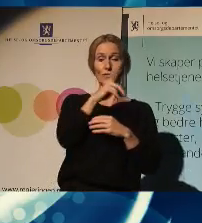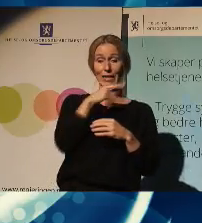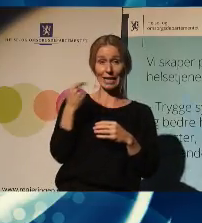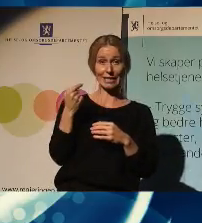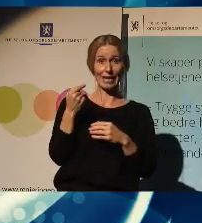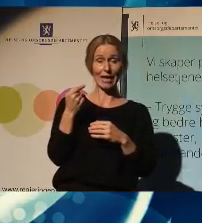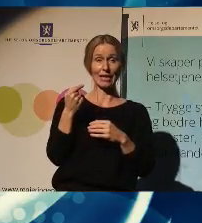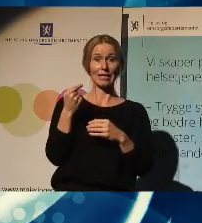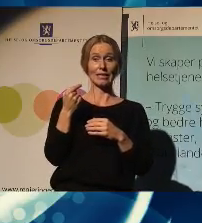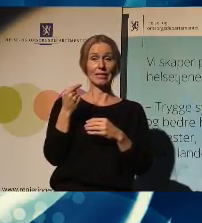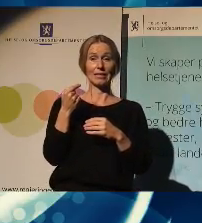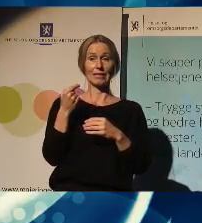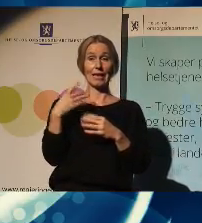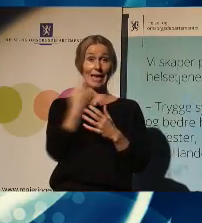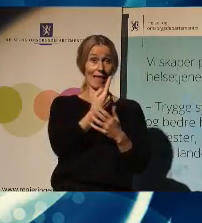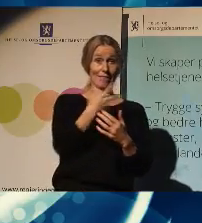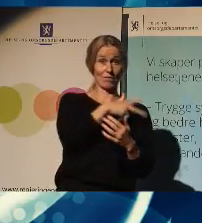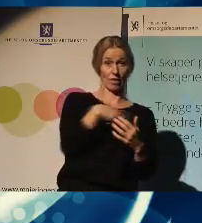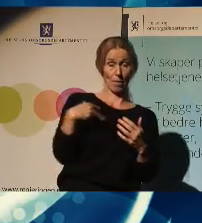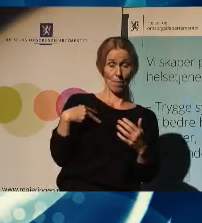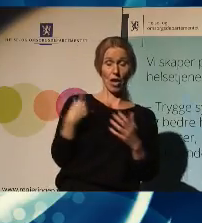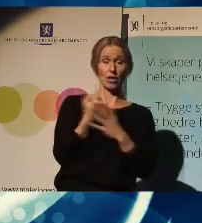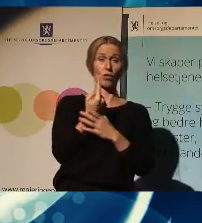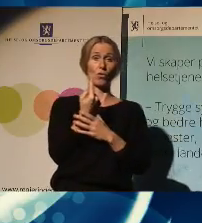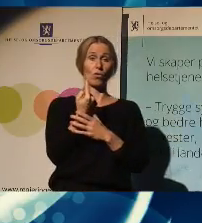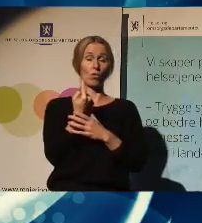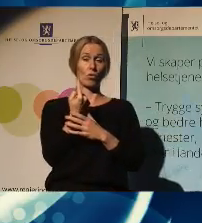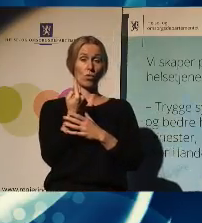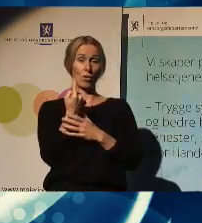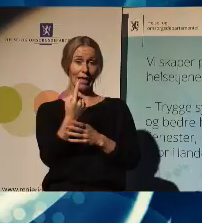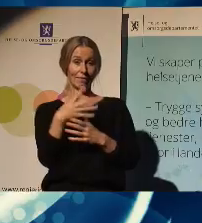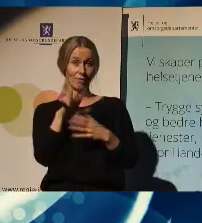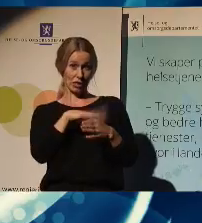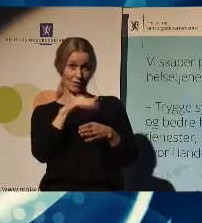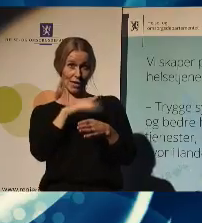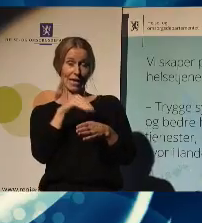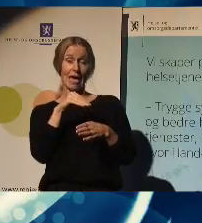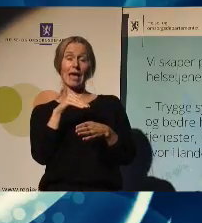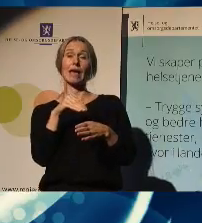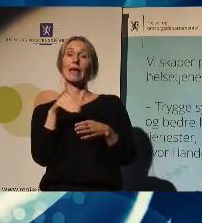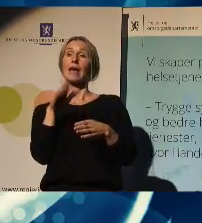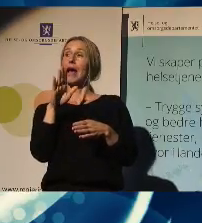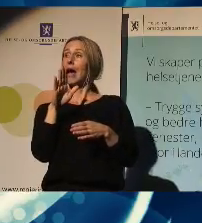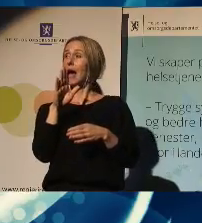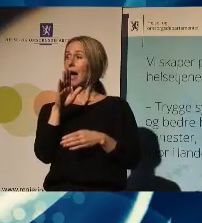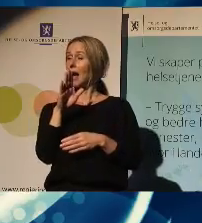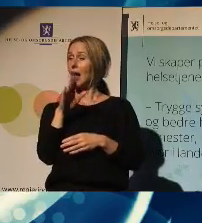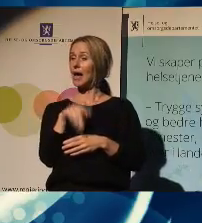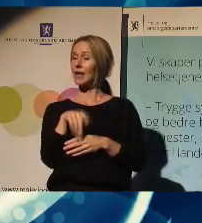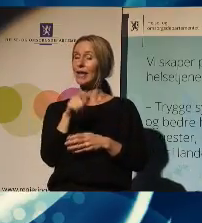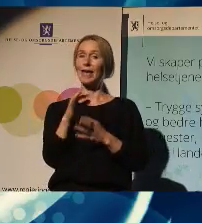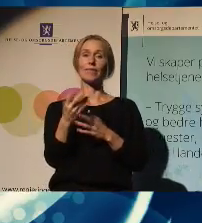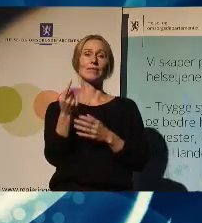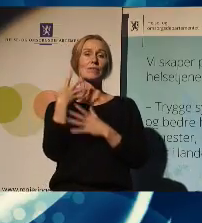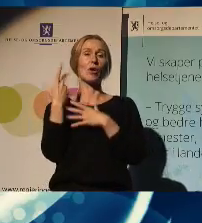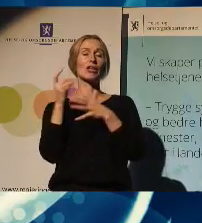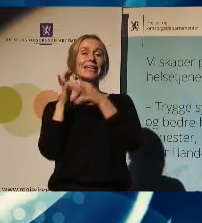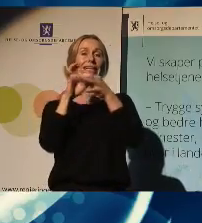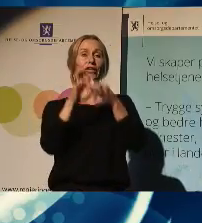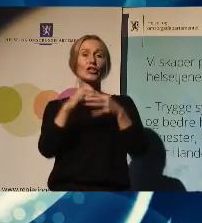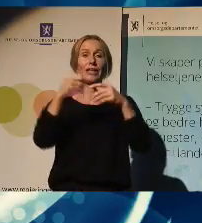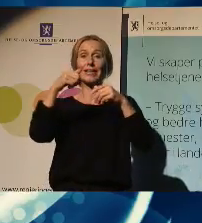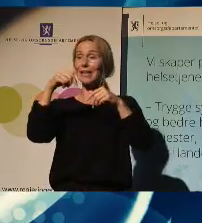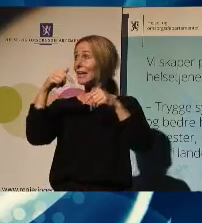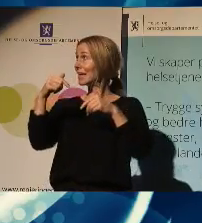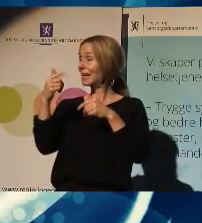migrasjonsforeldre, en fra Danmark og en fra Sverige, det vel den som har tilknytning til denne